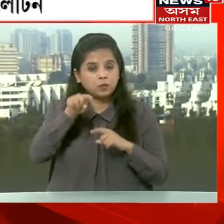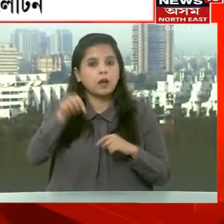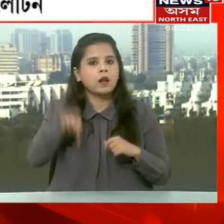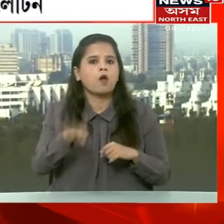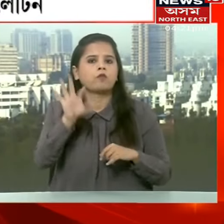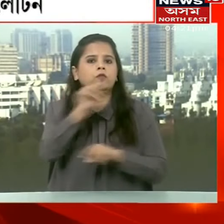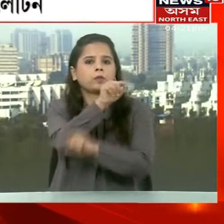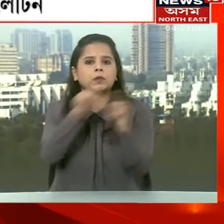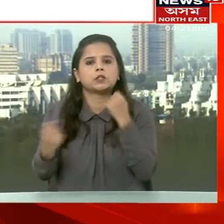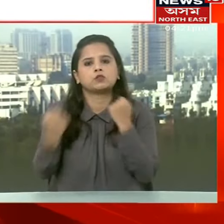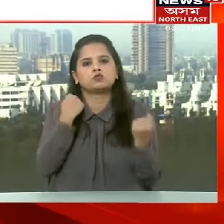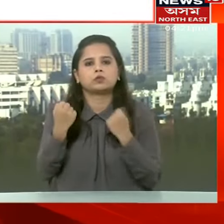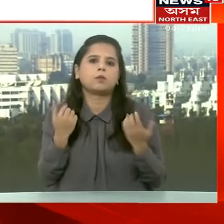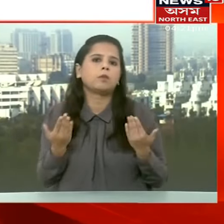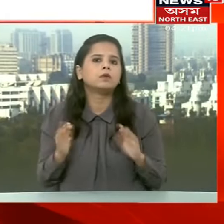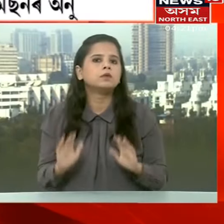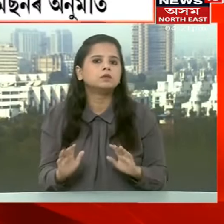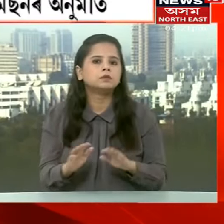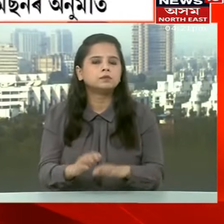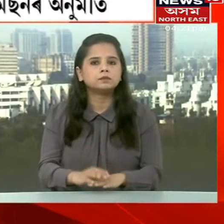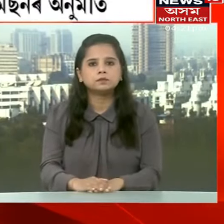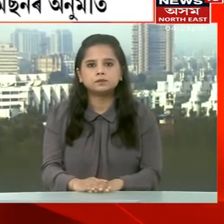थी।